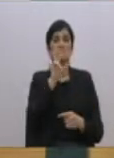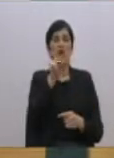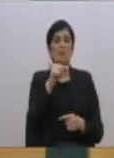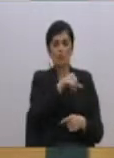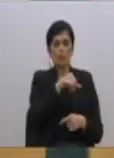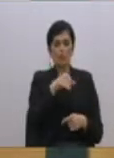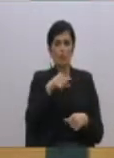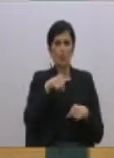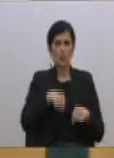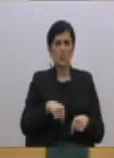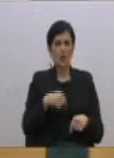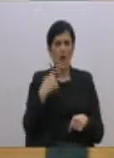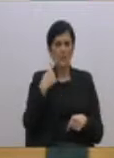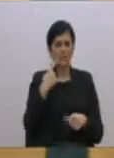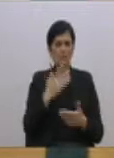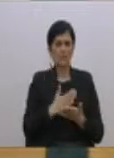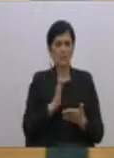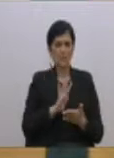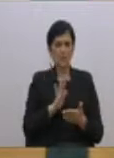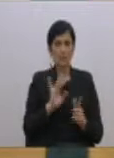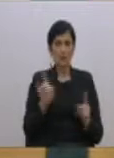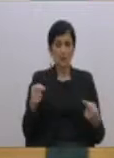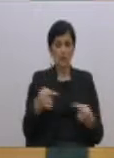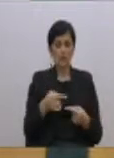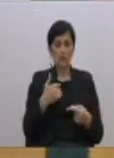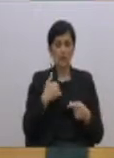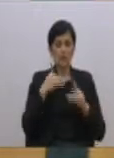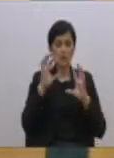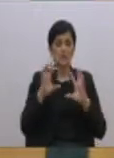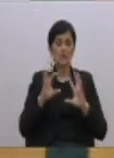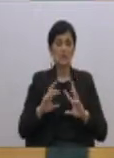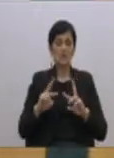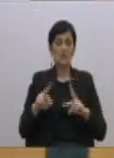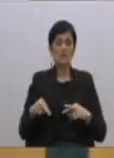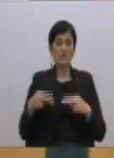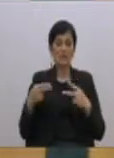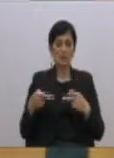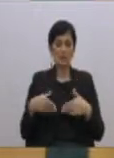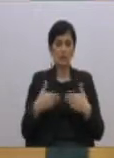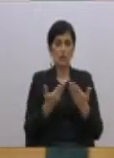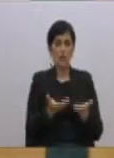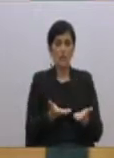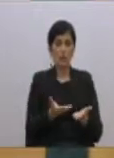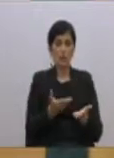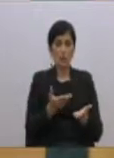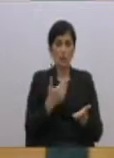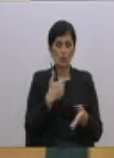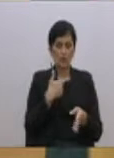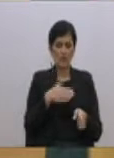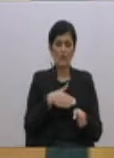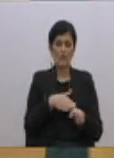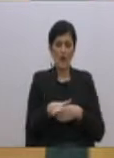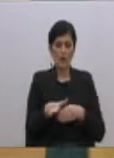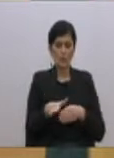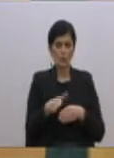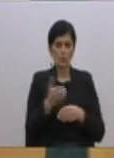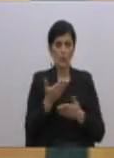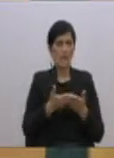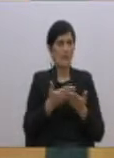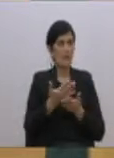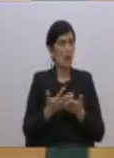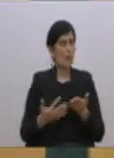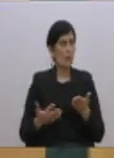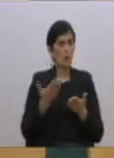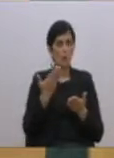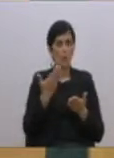moraluri upleba mas shesamisat chven sakavandeblo tsulebis shemoktavozet, sadats pirnatvad vasrulet im rekomendatsiebs,